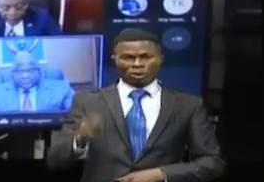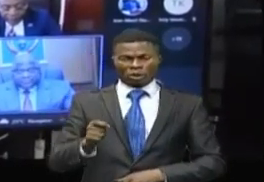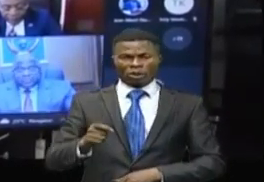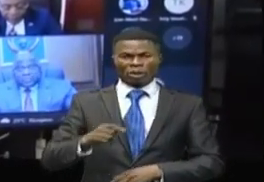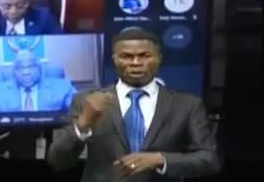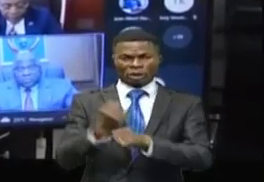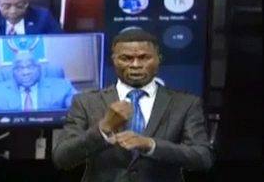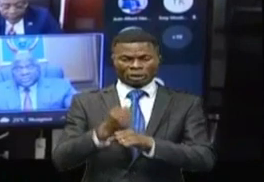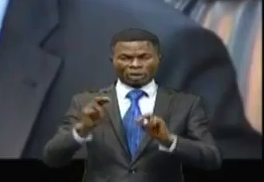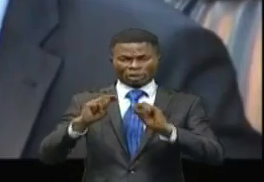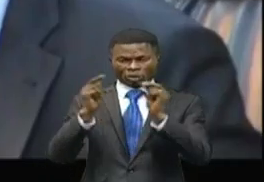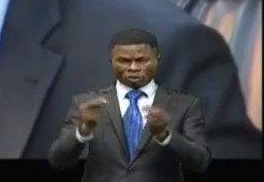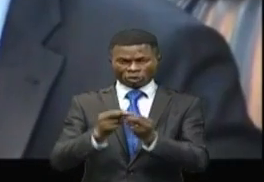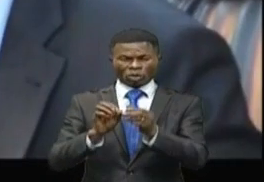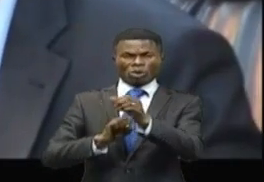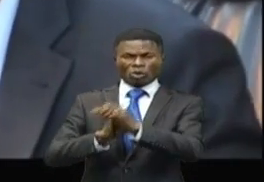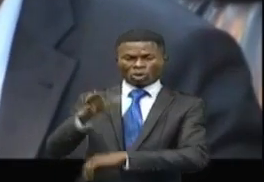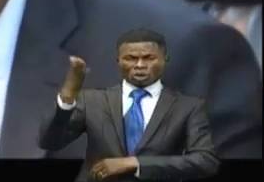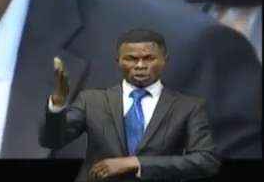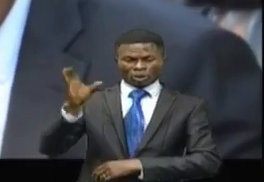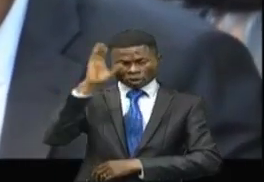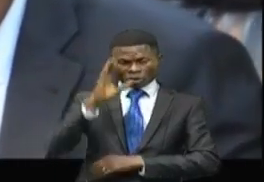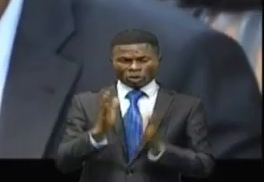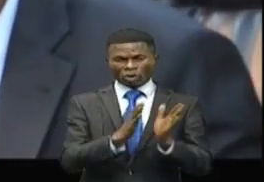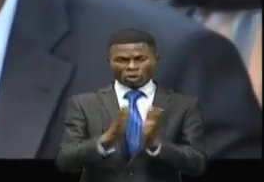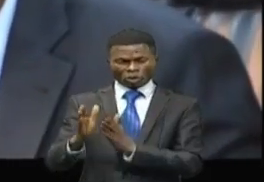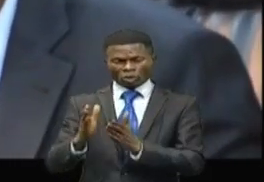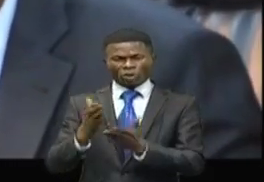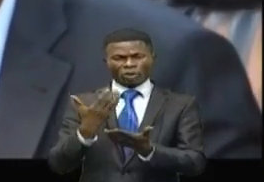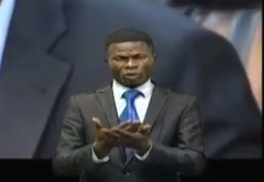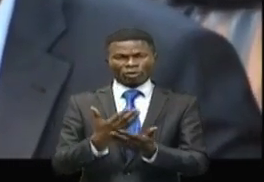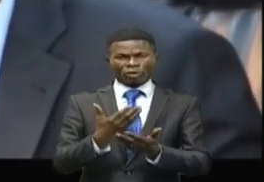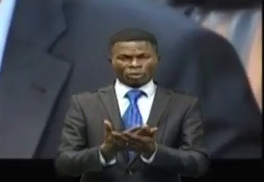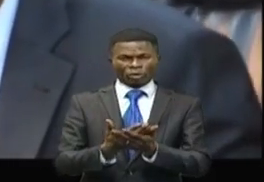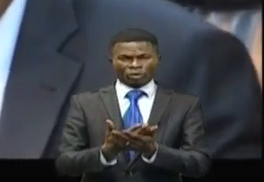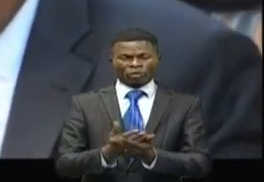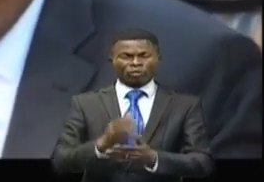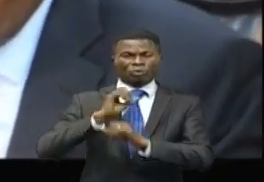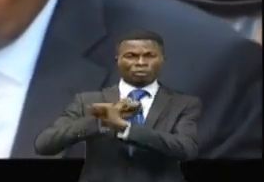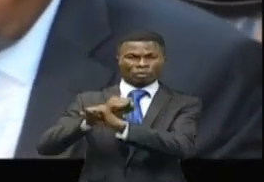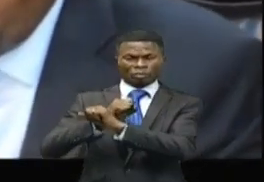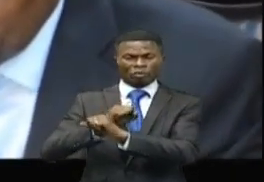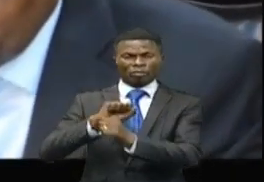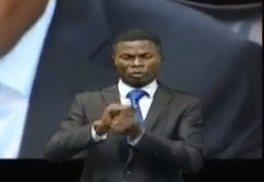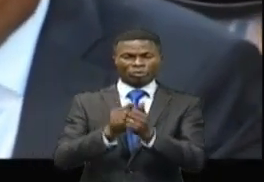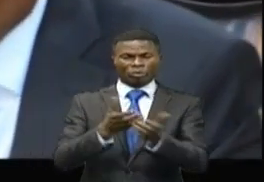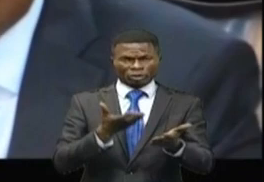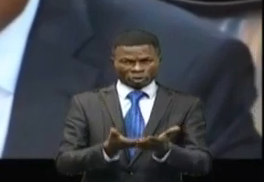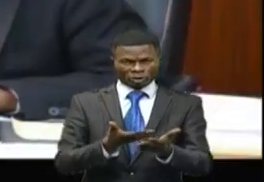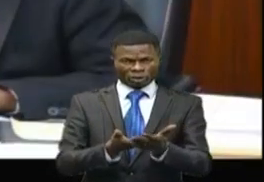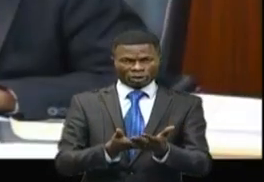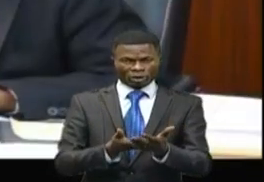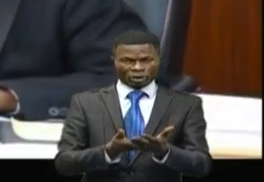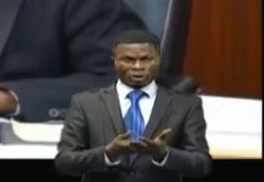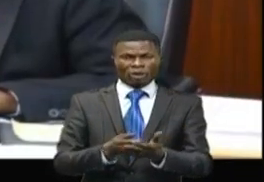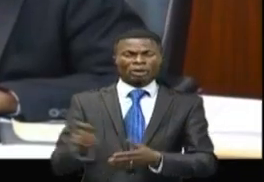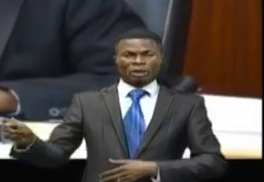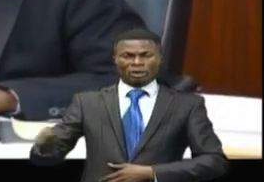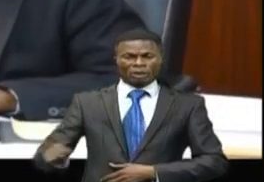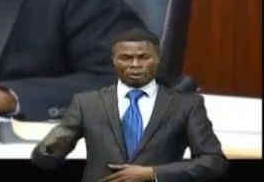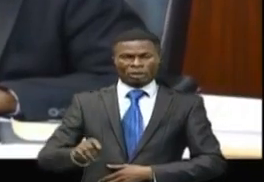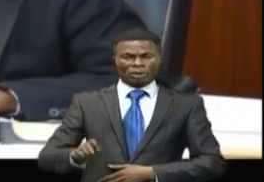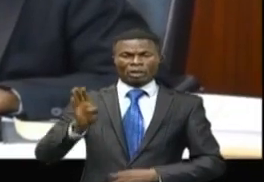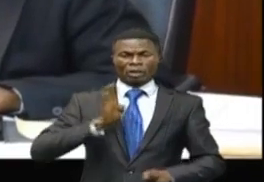ont d'ores et déjà été instruits pour prendre les dispositions requises pour contenir cette situation en territoire de béni